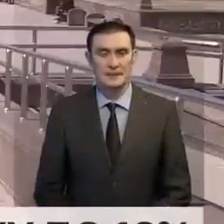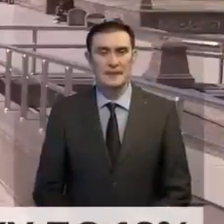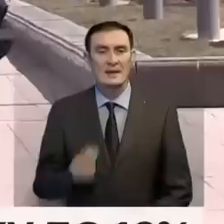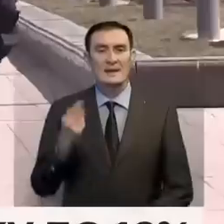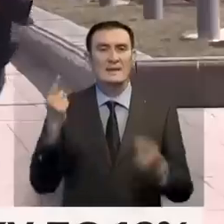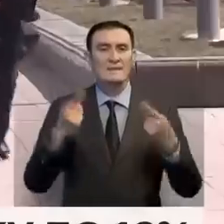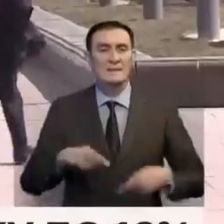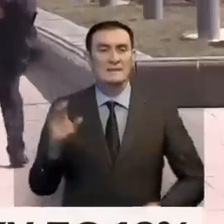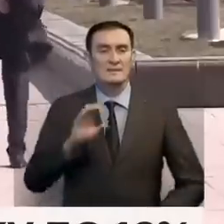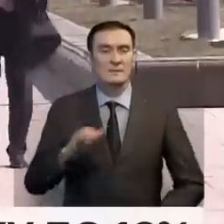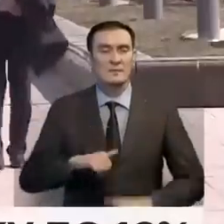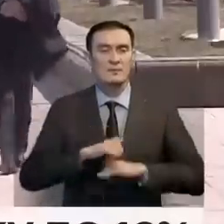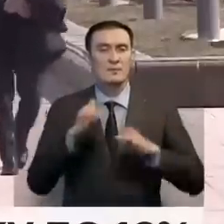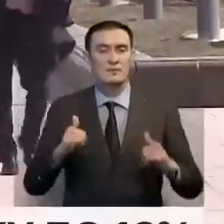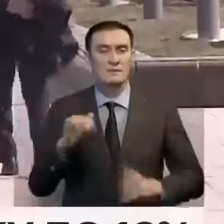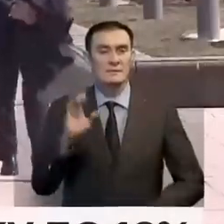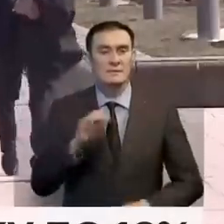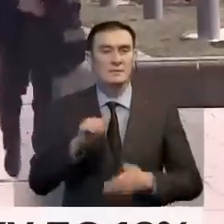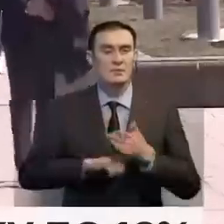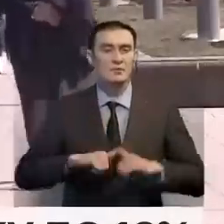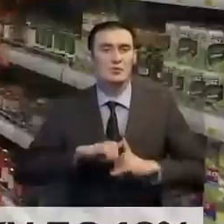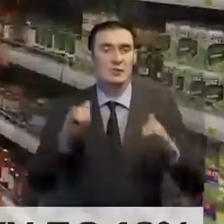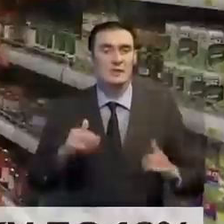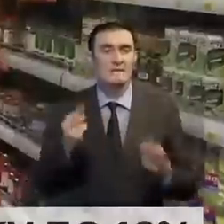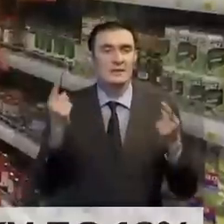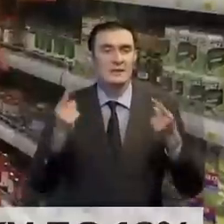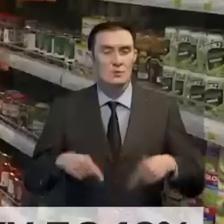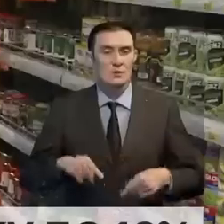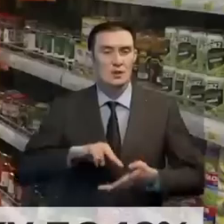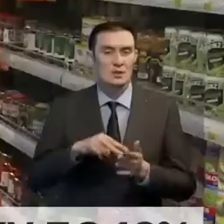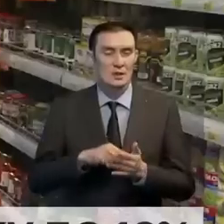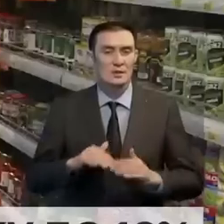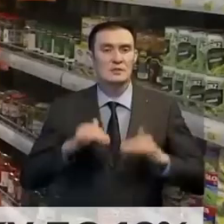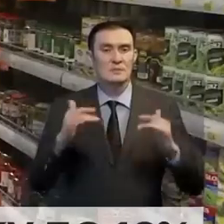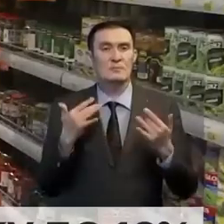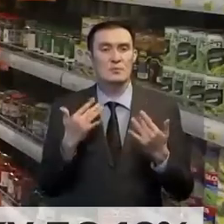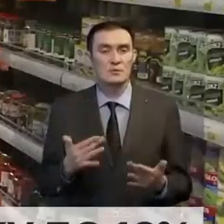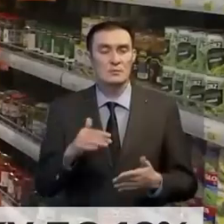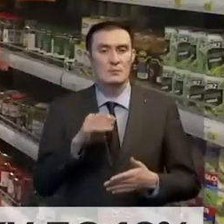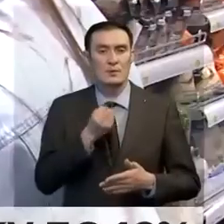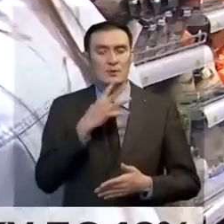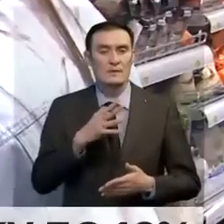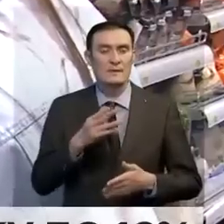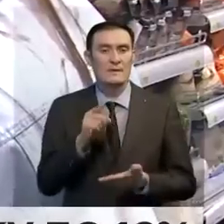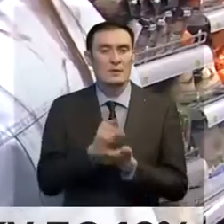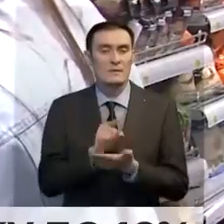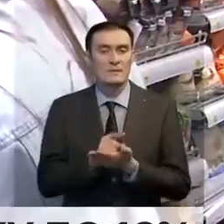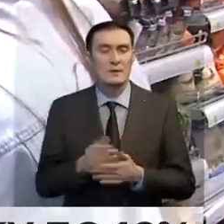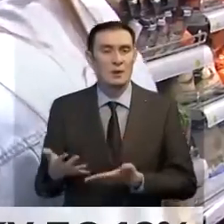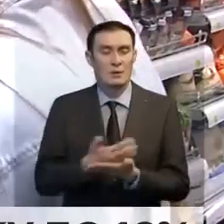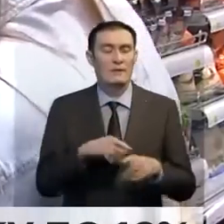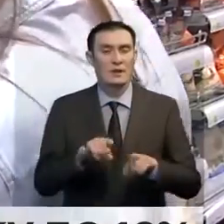Инфляция в сентябре превысила прогнозные показатели из-за ускорения инфляционных ожиданий, роста спроса на фоне положительного фискального импульса, а